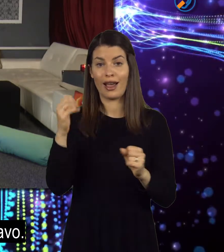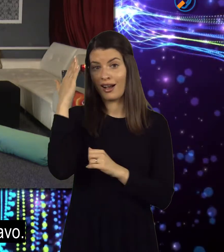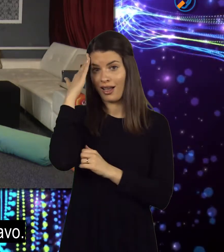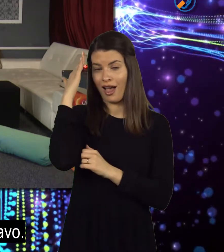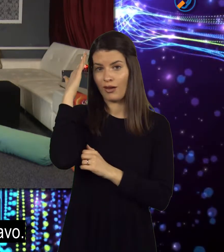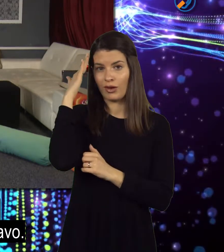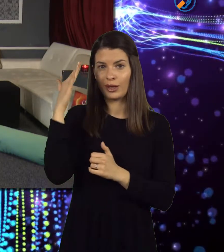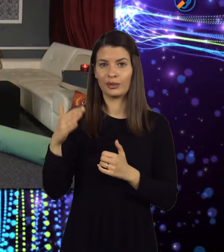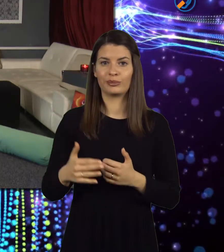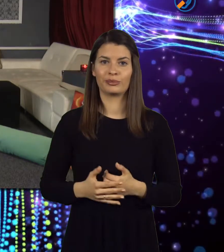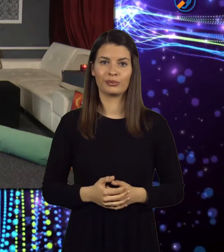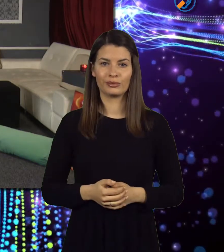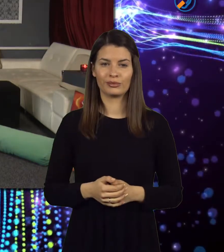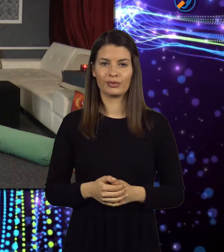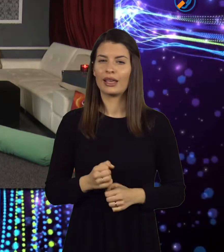glavo,